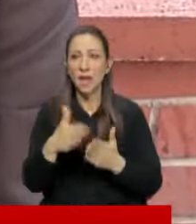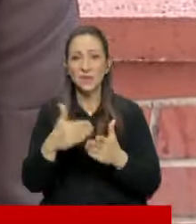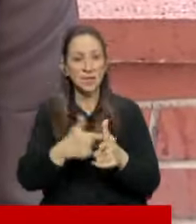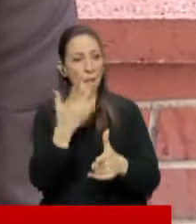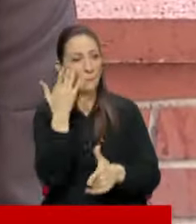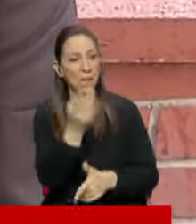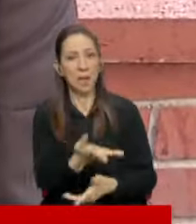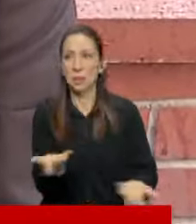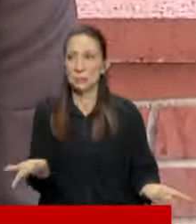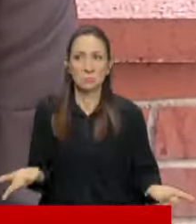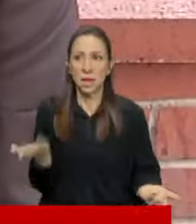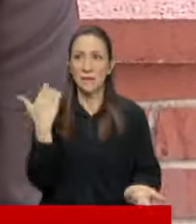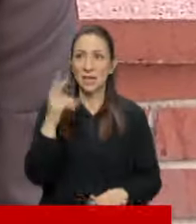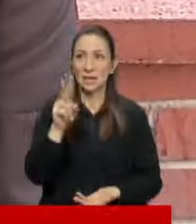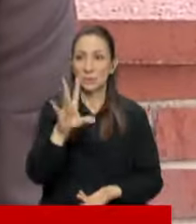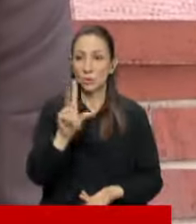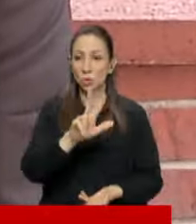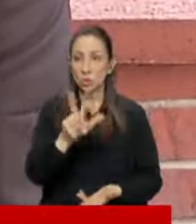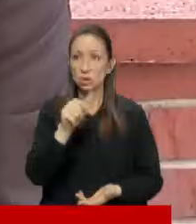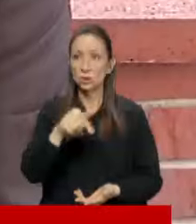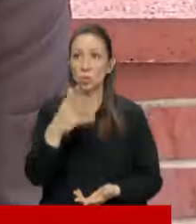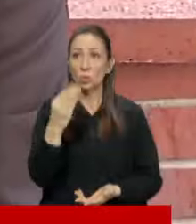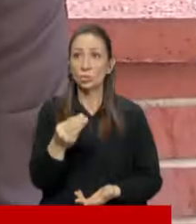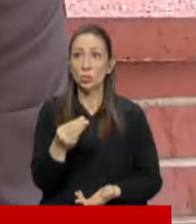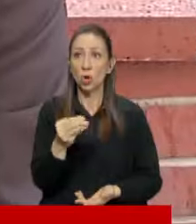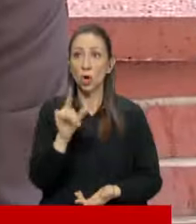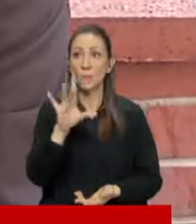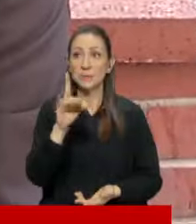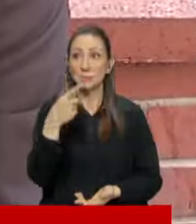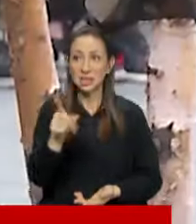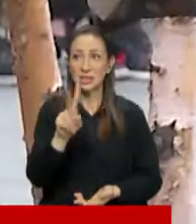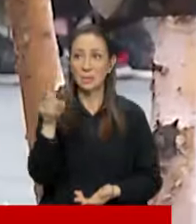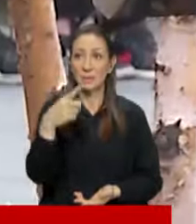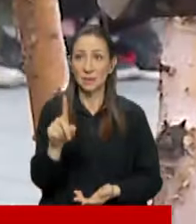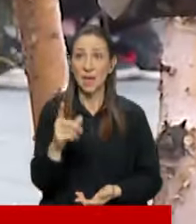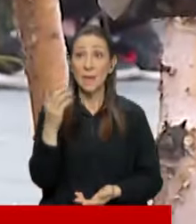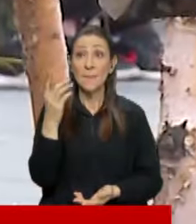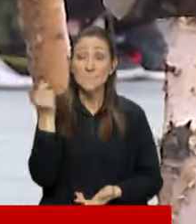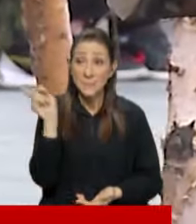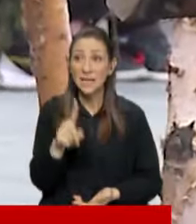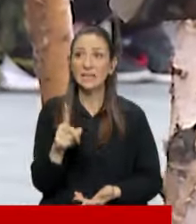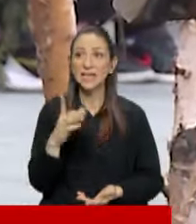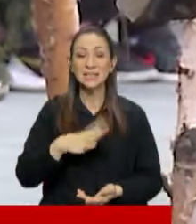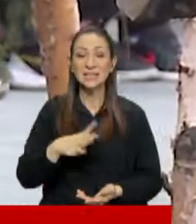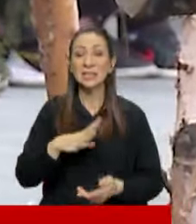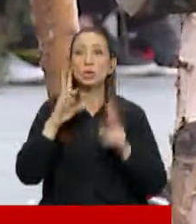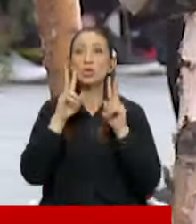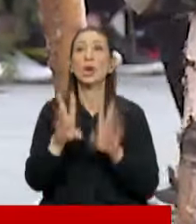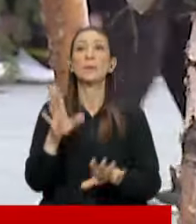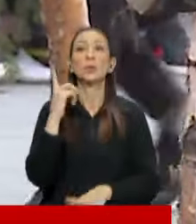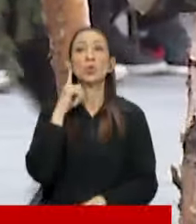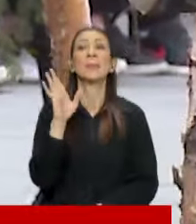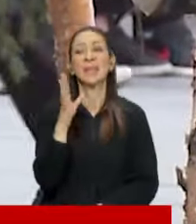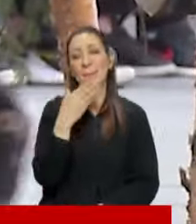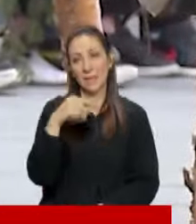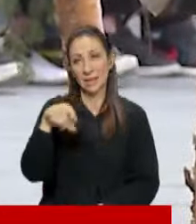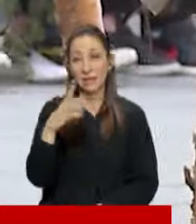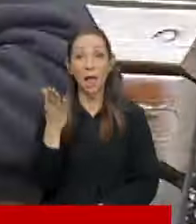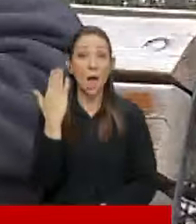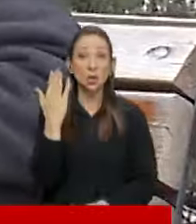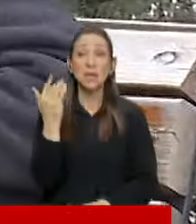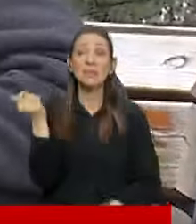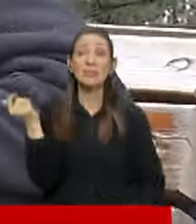kiraları belli. Evvelden 25 lira 30 liraydı, şimdi oldu 15 bin, 20 bin. Bir kez daha umduğunu bulamadı, duyamadı emekli. Daha